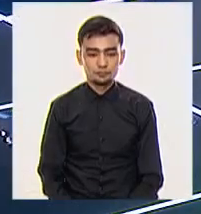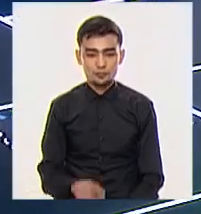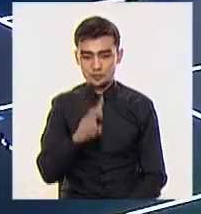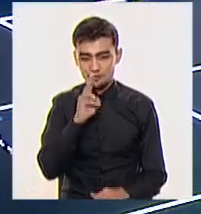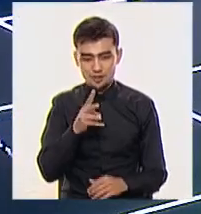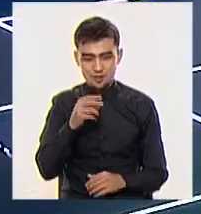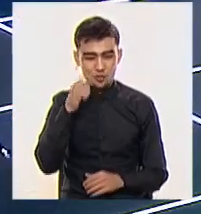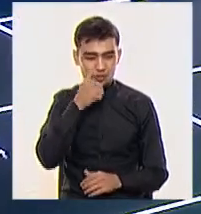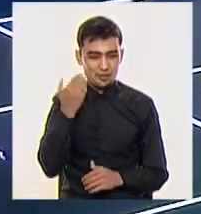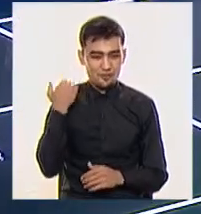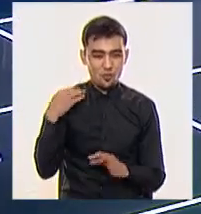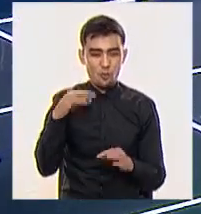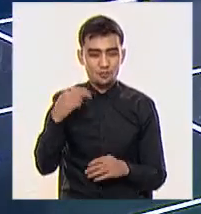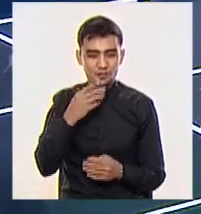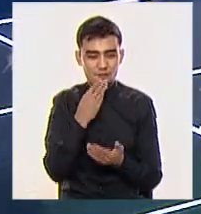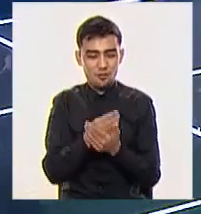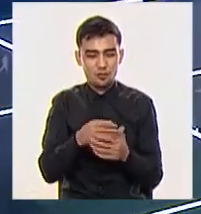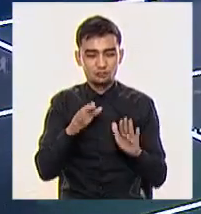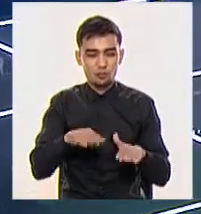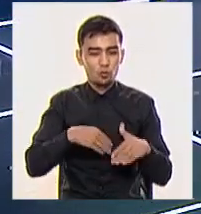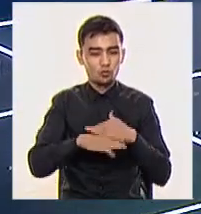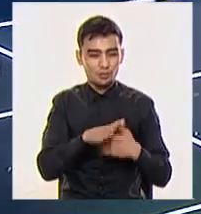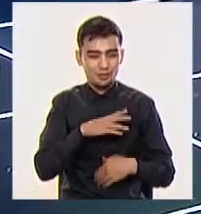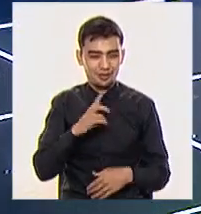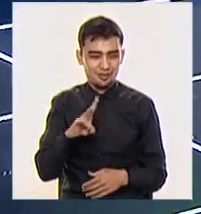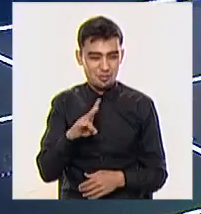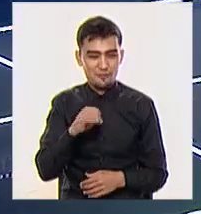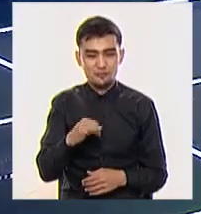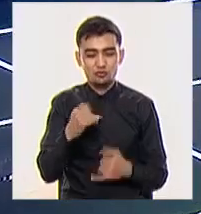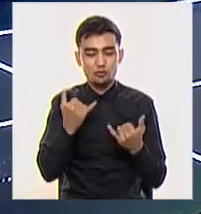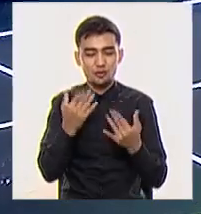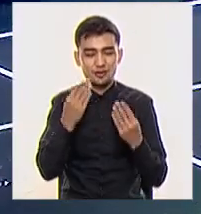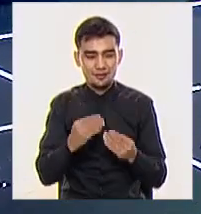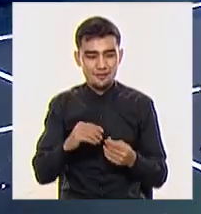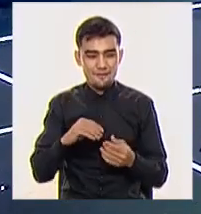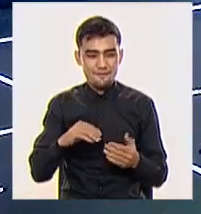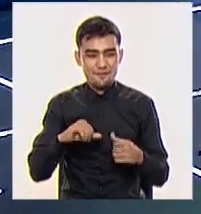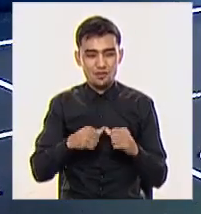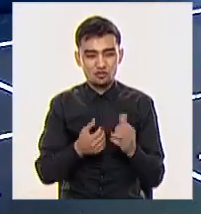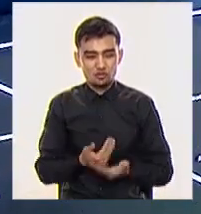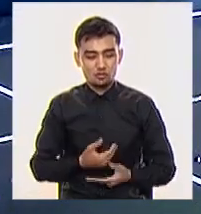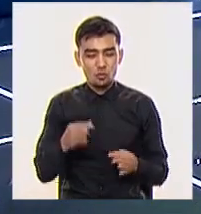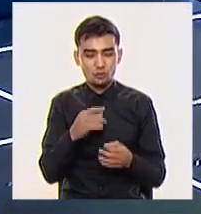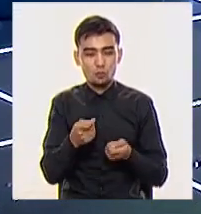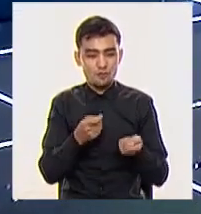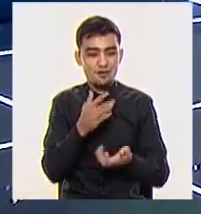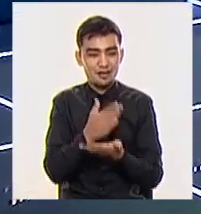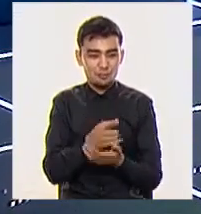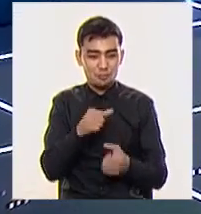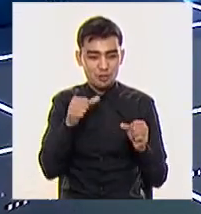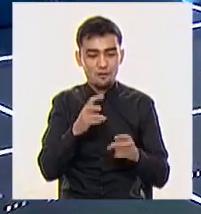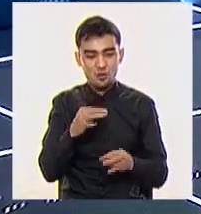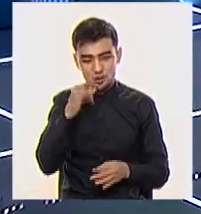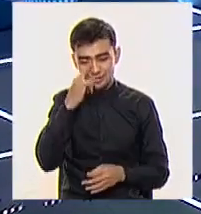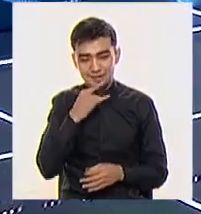2 жыл бұрын президенттік лауазымын өз еркімен босатқан Нұрсұлтан Назарбаев бүгін өмір бойы басқаруға құқы болса да, Қазақстан